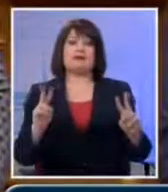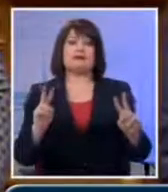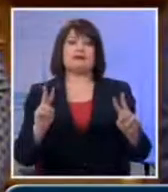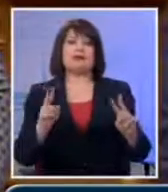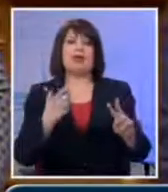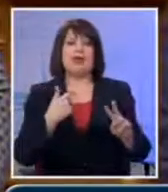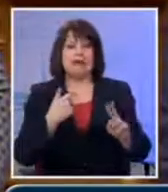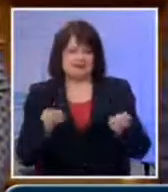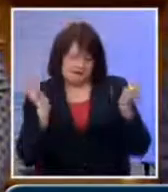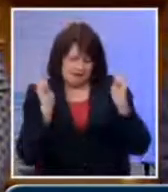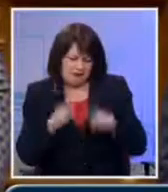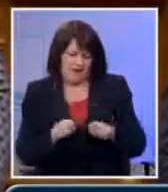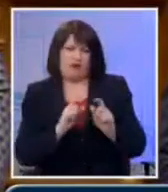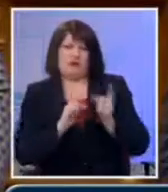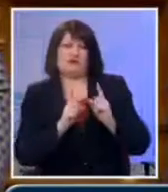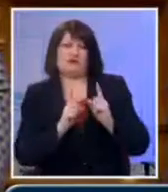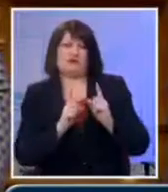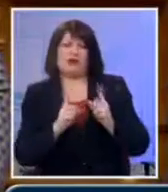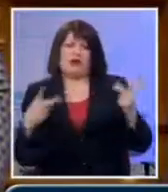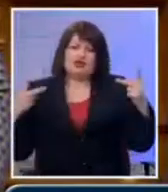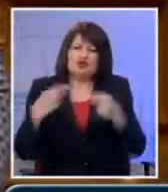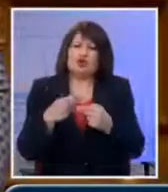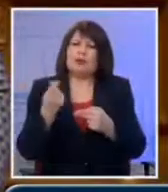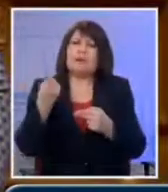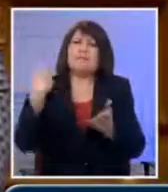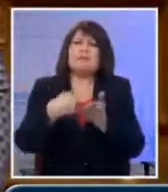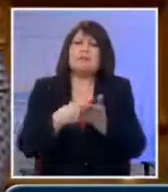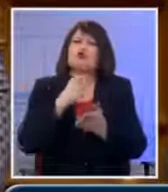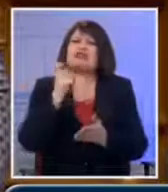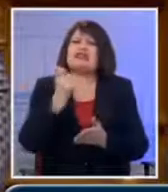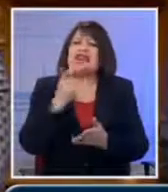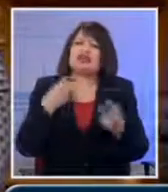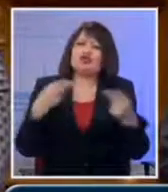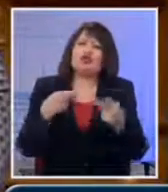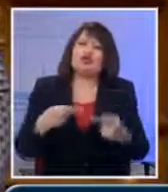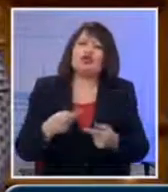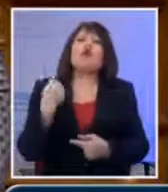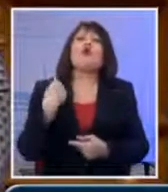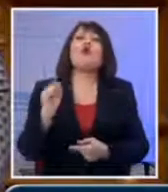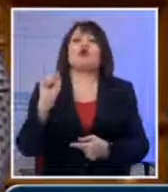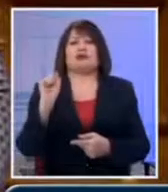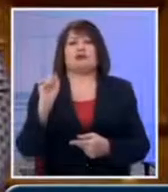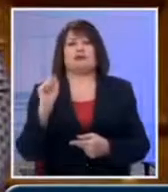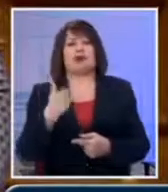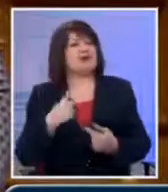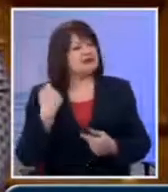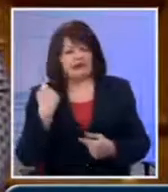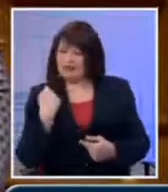πρόκειται εμείς να συμφωνήσουμε σε περικοπές μισθών και συντάξεων. Δεν πρόκειται εμείς να